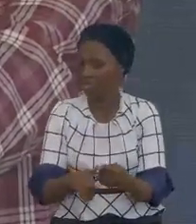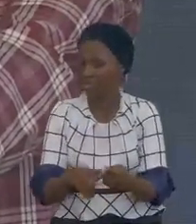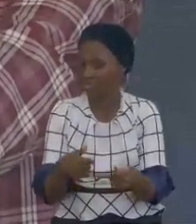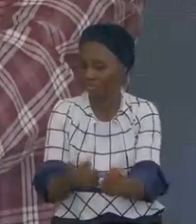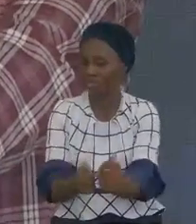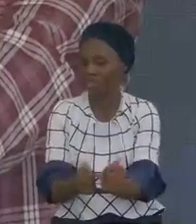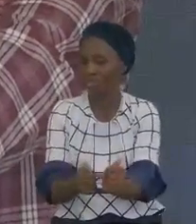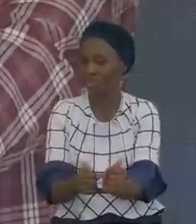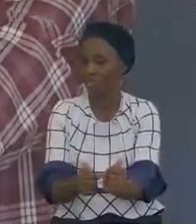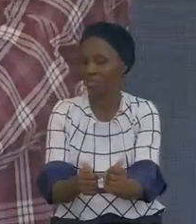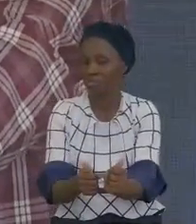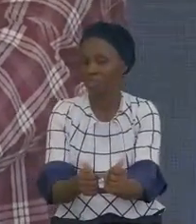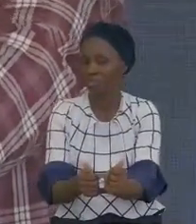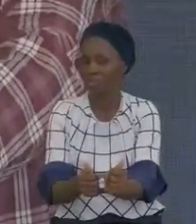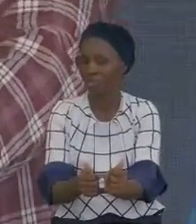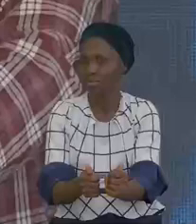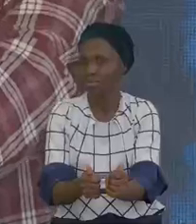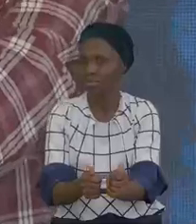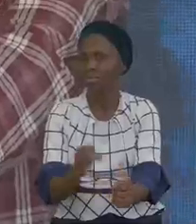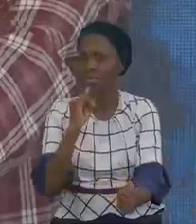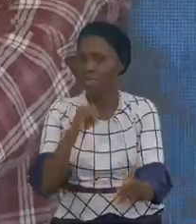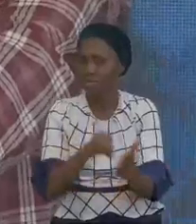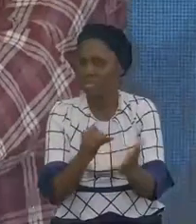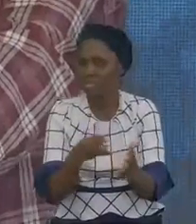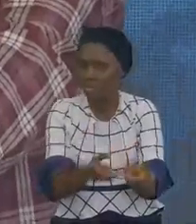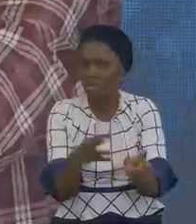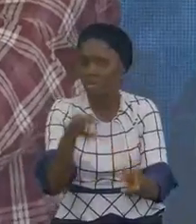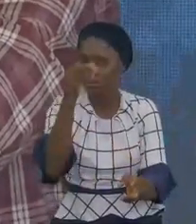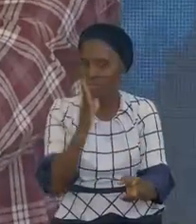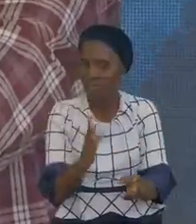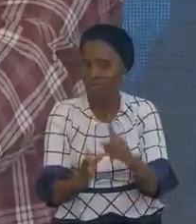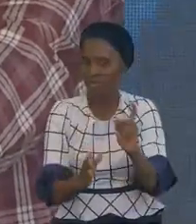Dieu? Est-ce que c'est la voie du salut?